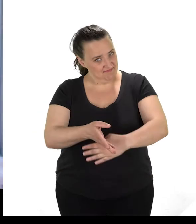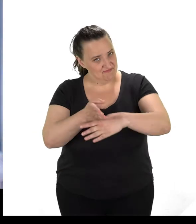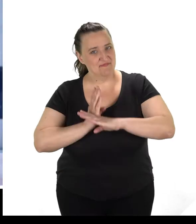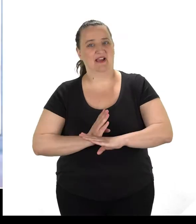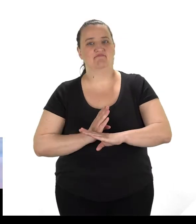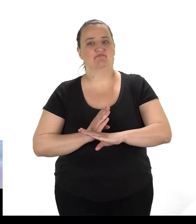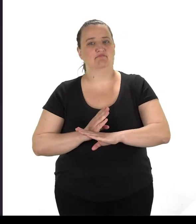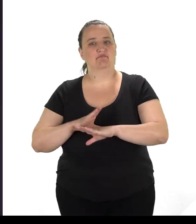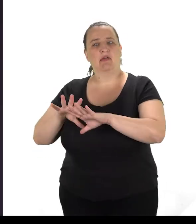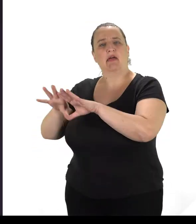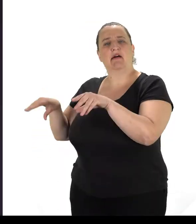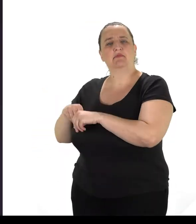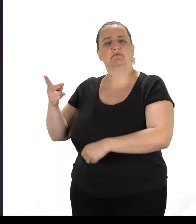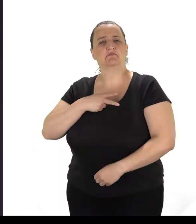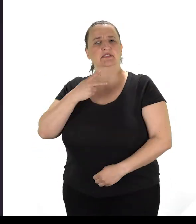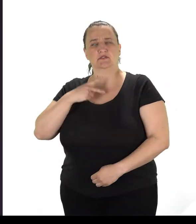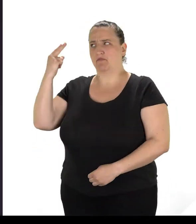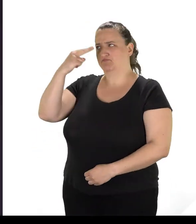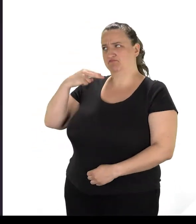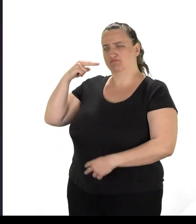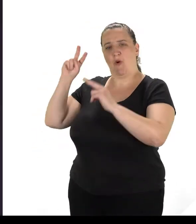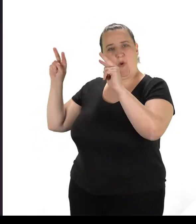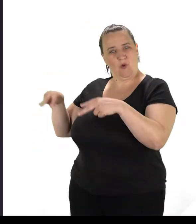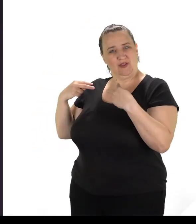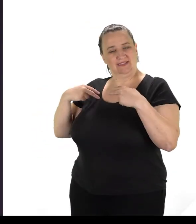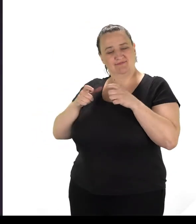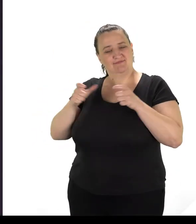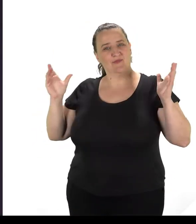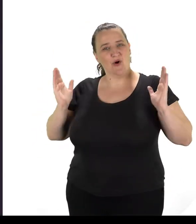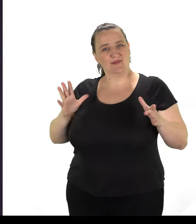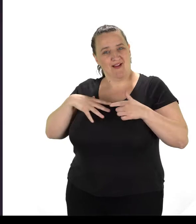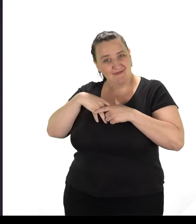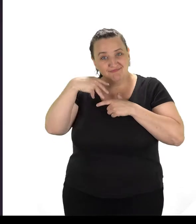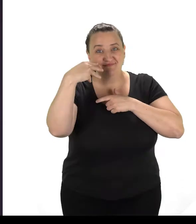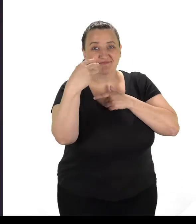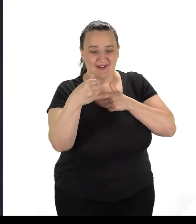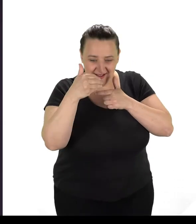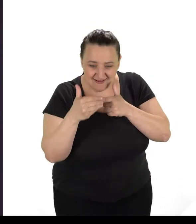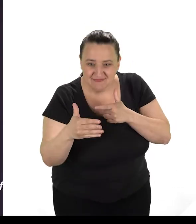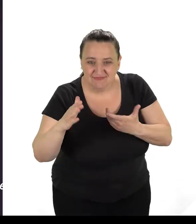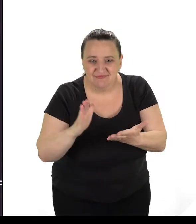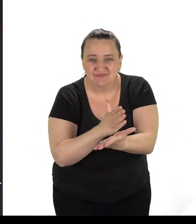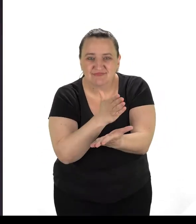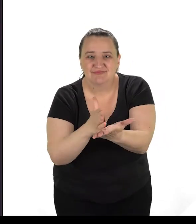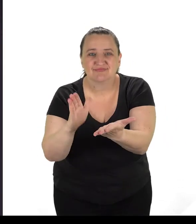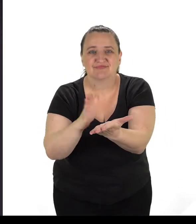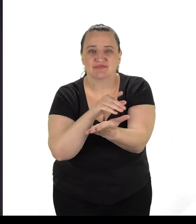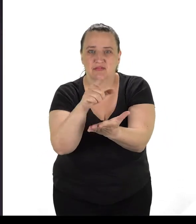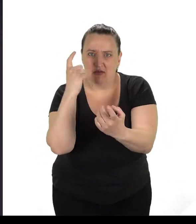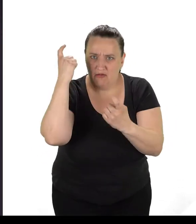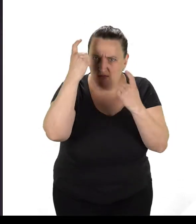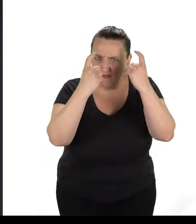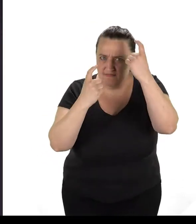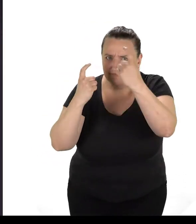Je suis prêt! L'équipe médicale a autorisé ma sortie. C'est une grande étape qui peut vous questionner, mais